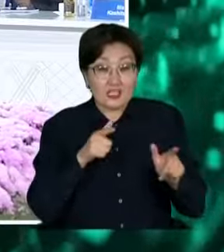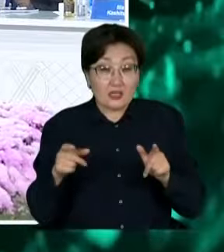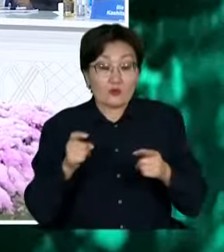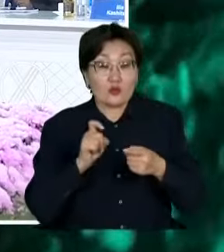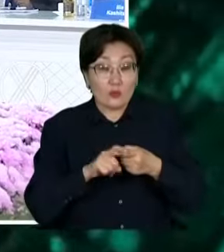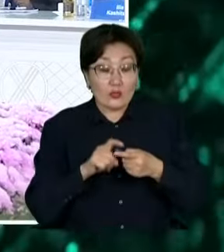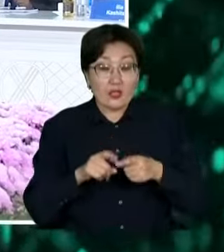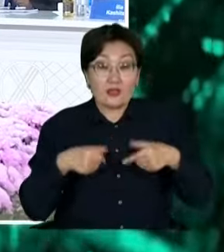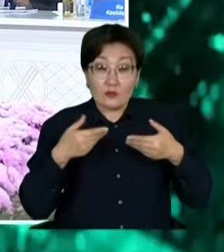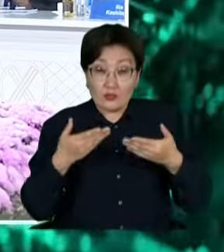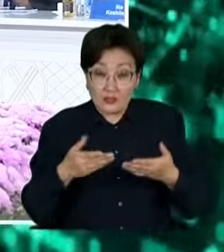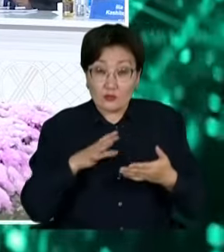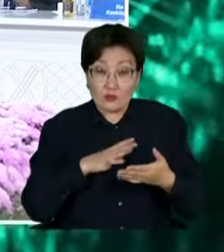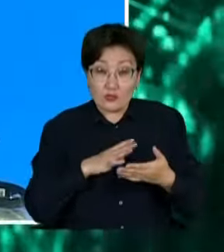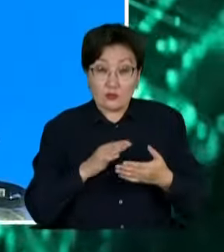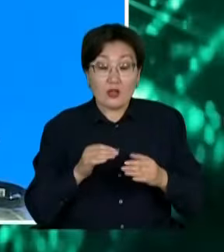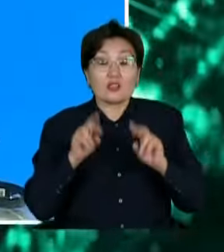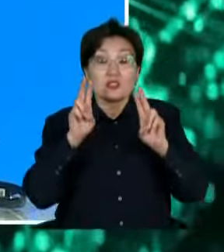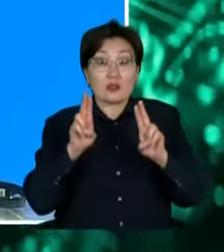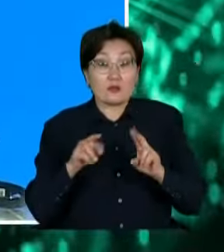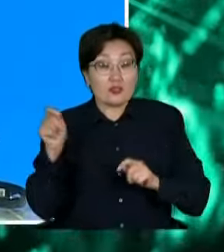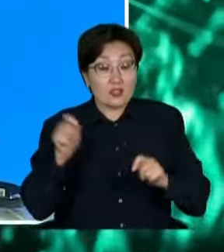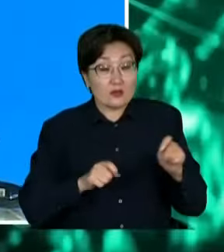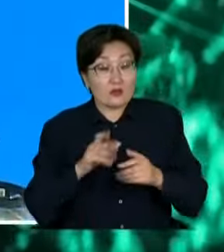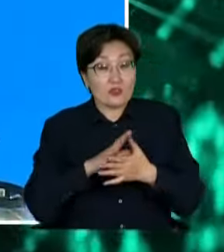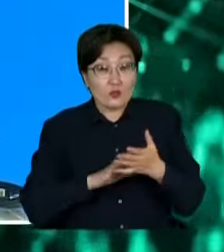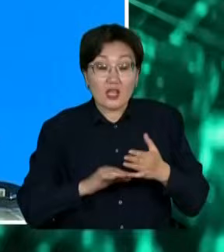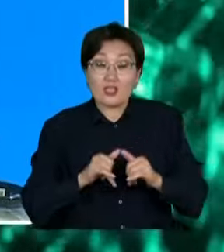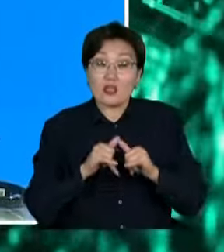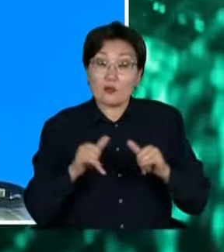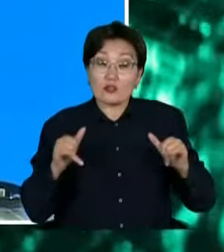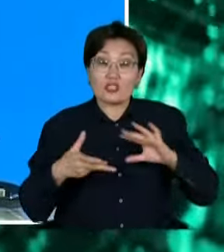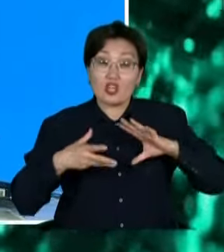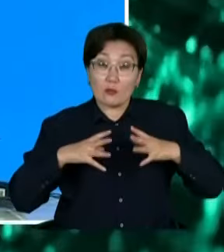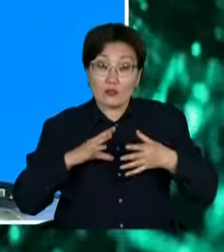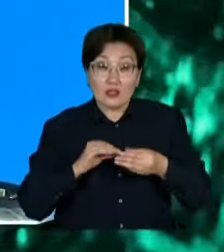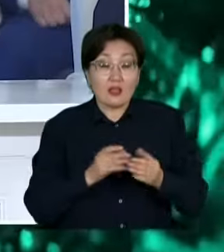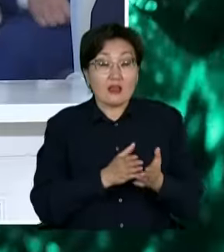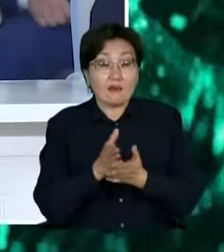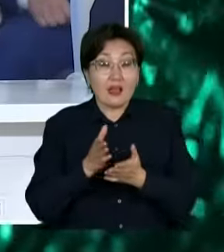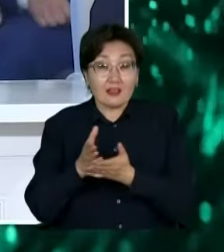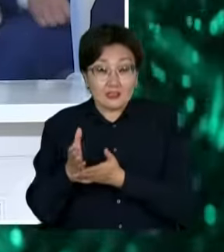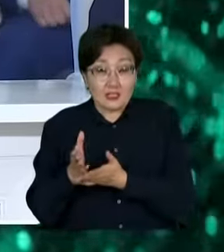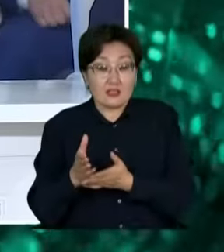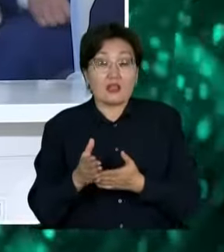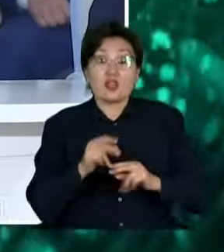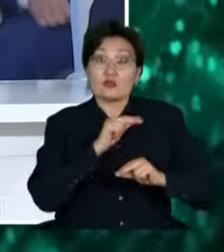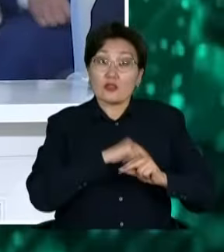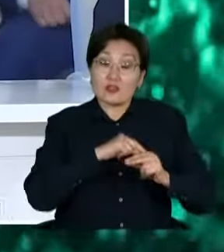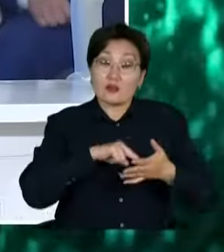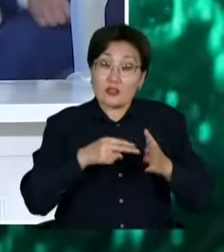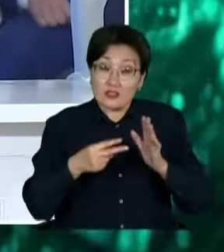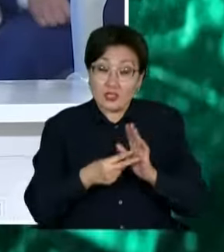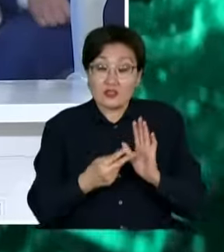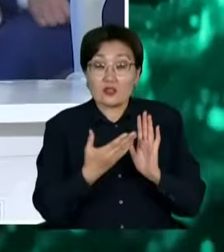туралы бастама көтерген еді. Тұжырымдама съездің одан әрі дамуының жалпы бағыт-бағдарын, миссиясы мен